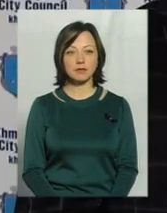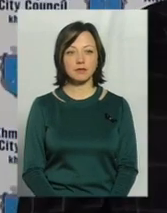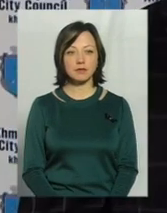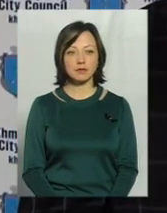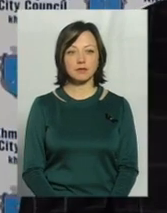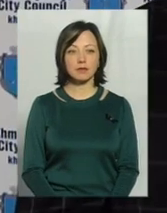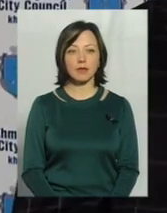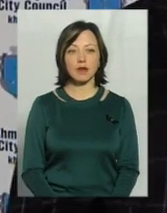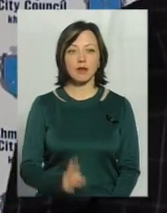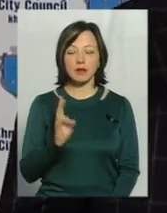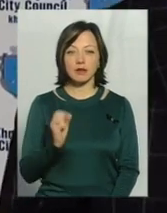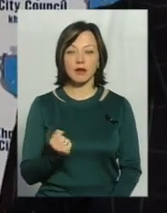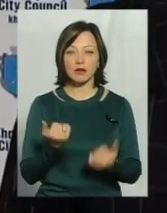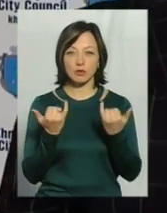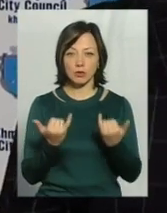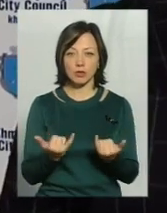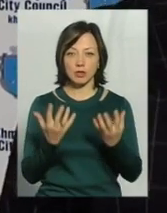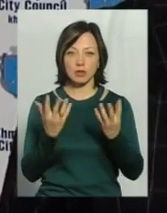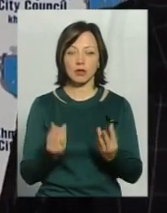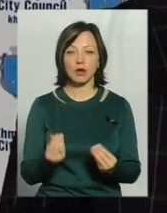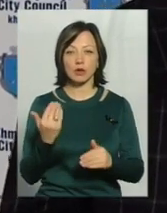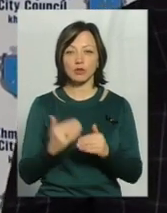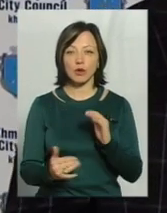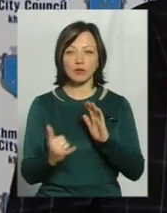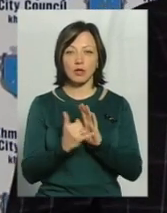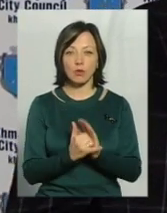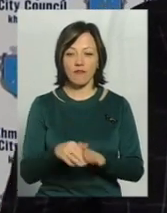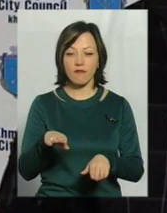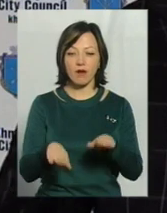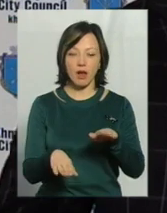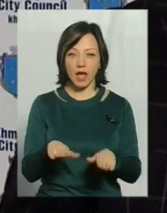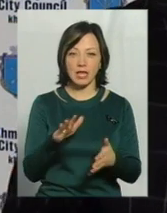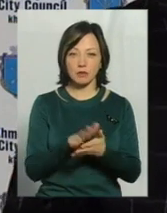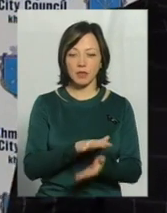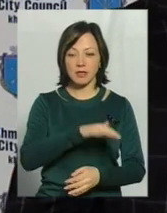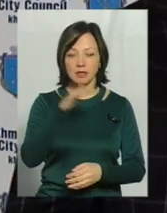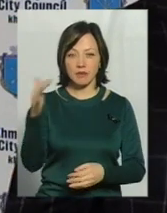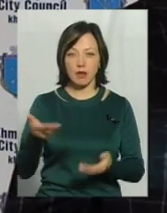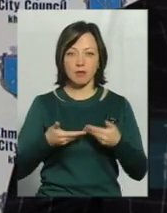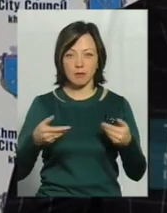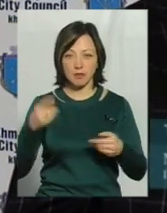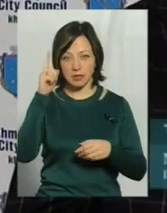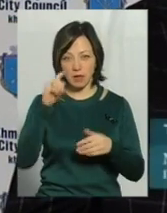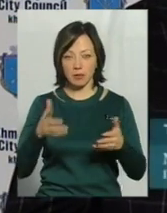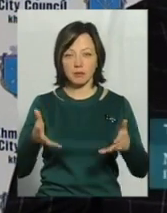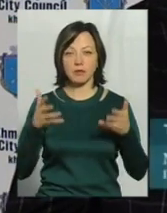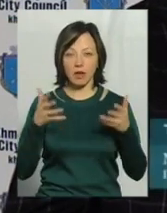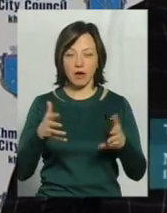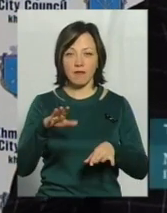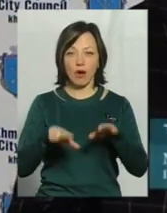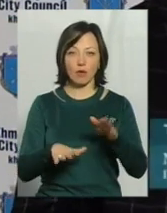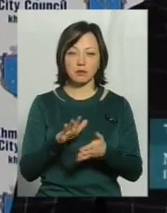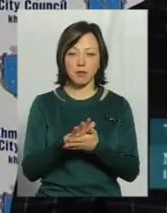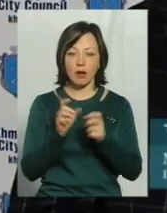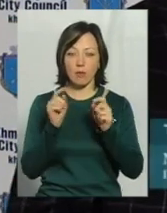На сьогоднішній день вже встановлені ваги на сміттєзвалищі. Ми знаємо чіткий об'єм і чітку вагу сміття, яке потрапляє на